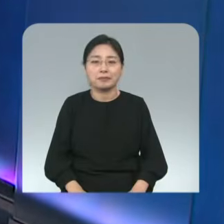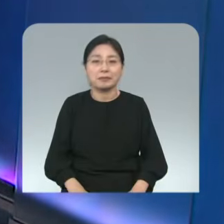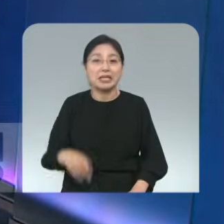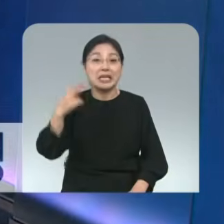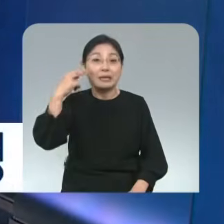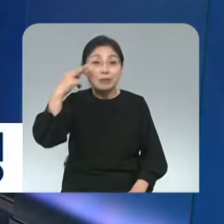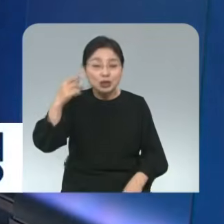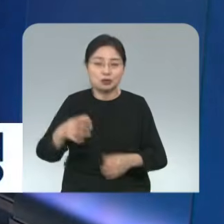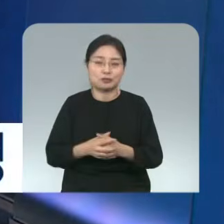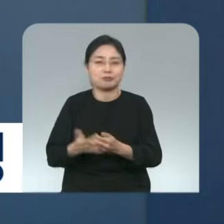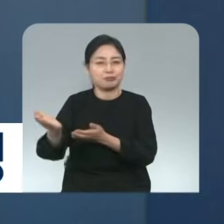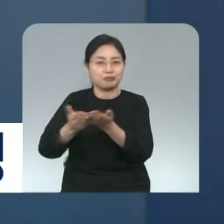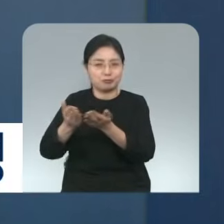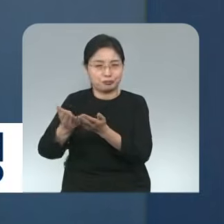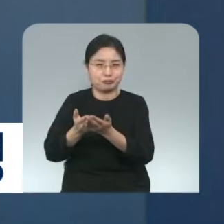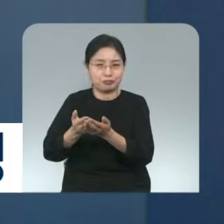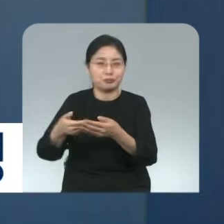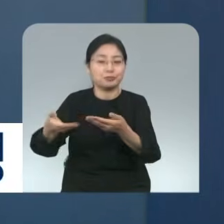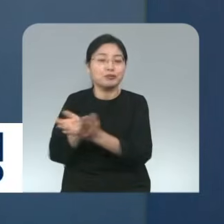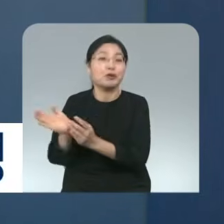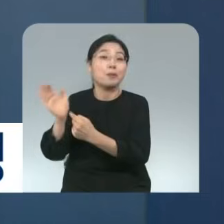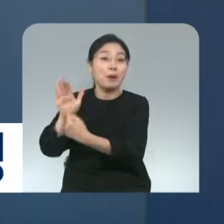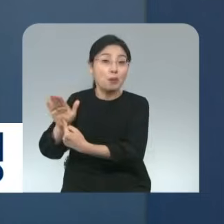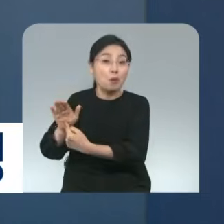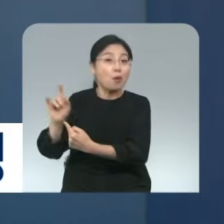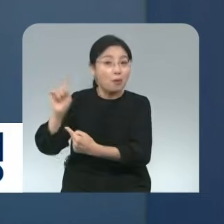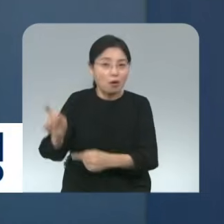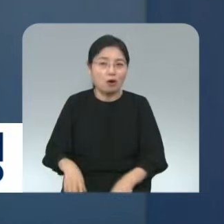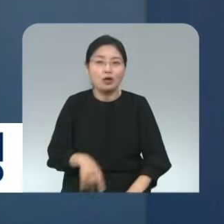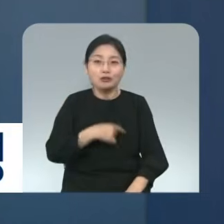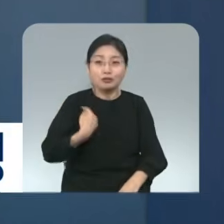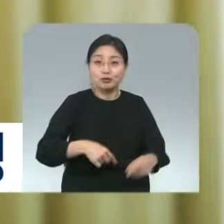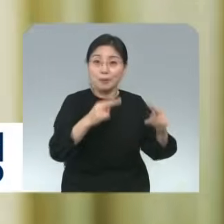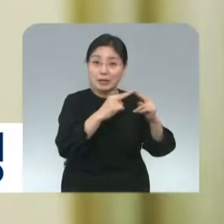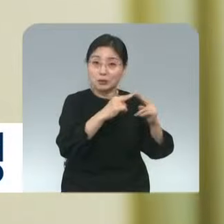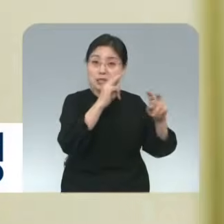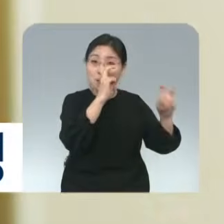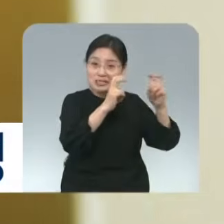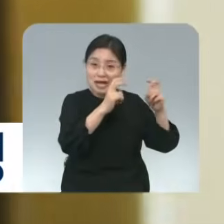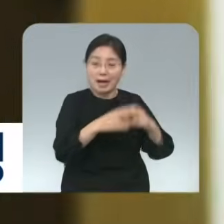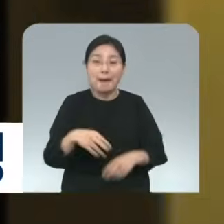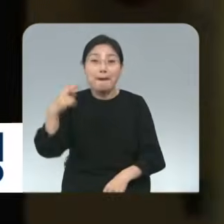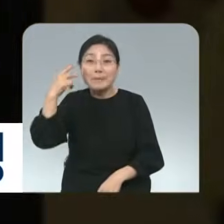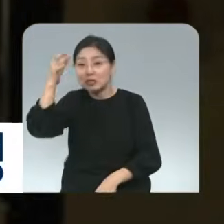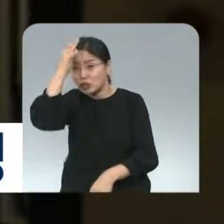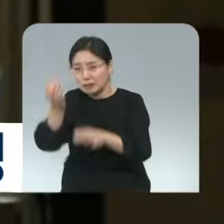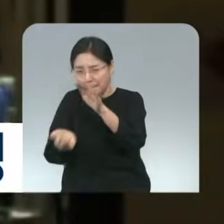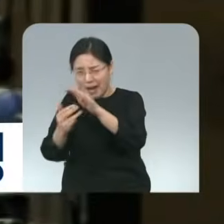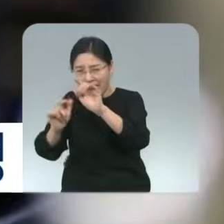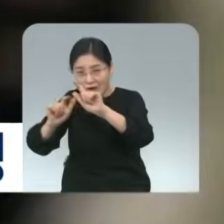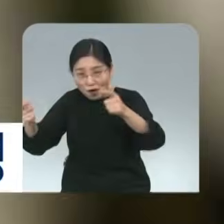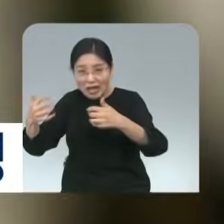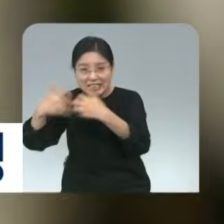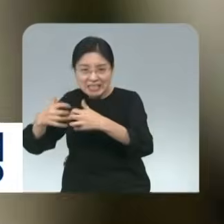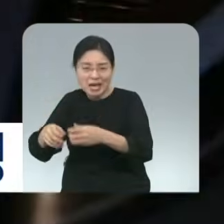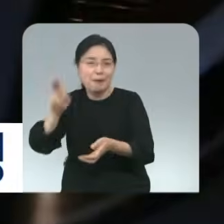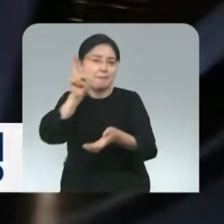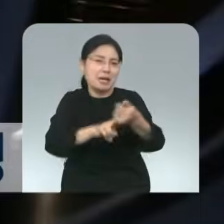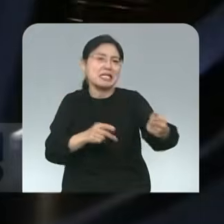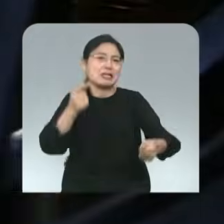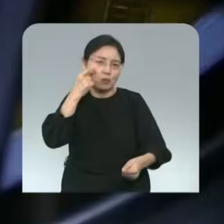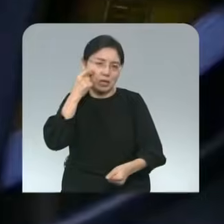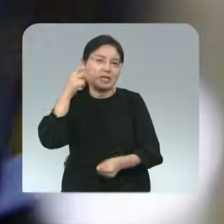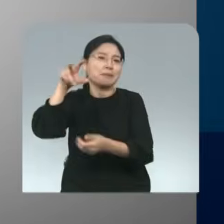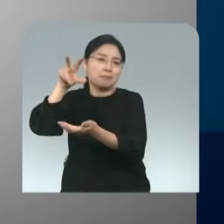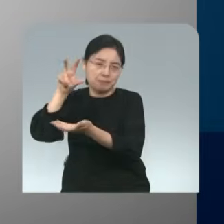미국 상무부가 내일 발표할 것으로 알려진 조치의 핵심은 중국 반도체 기업에 미국 첨단 반도체 제조 장비를 팔지 못하도록